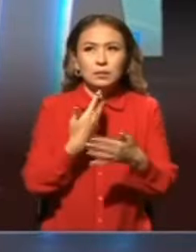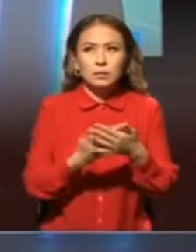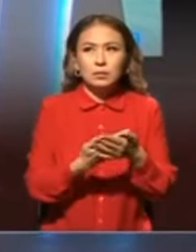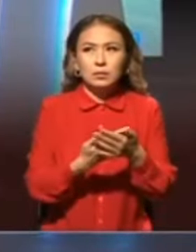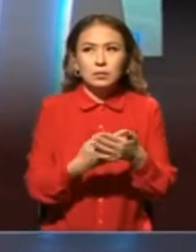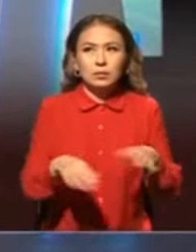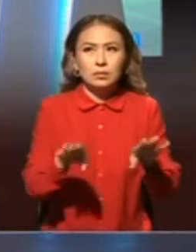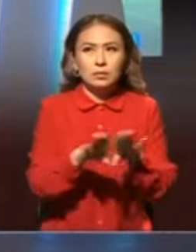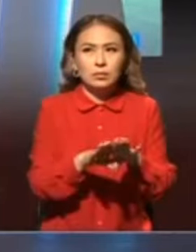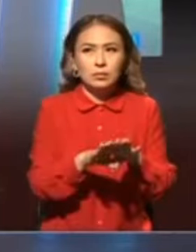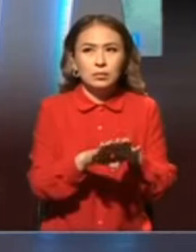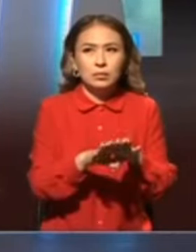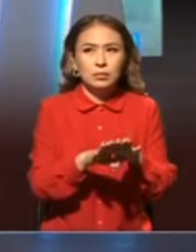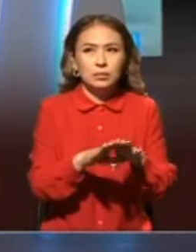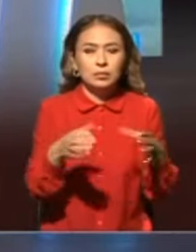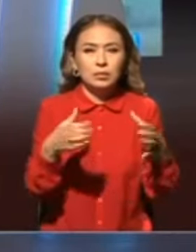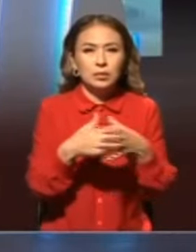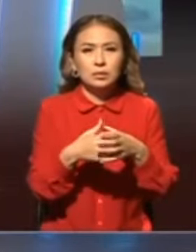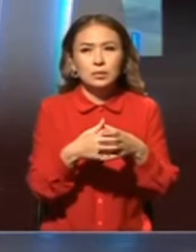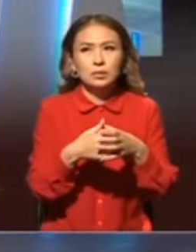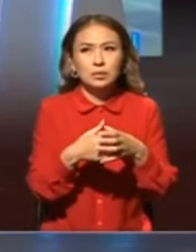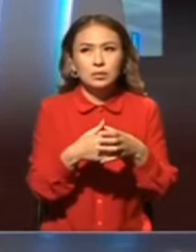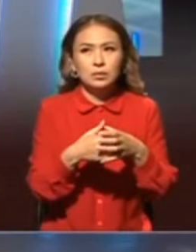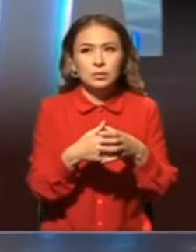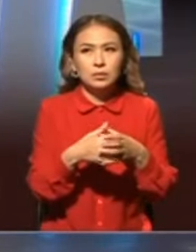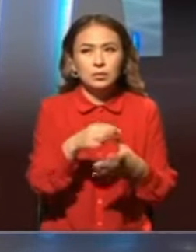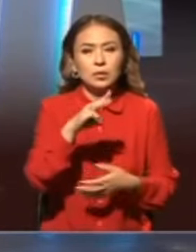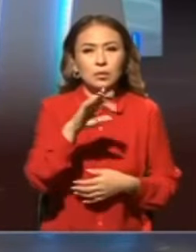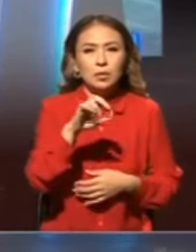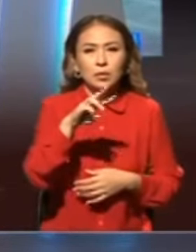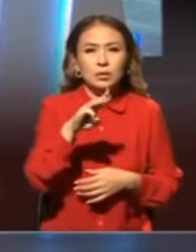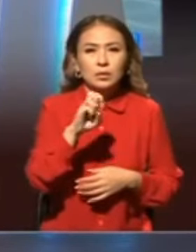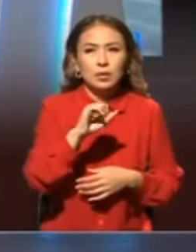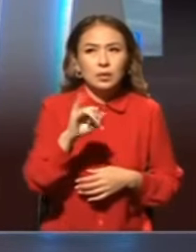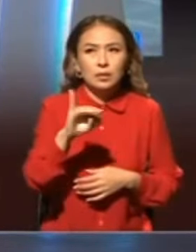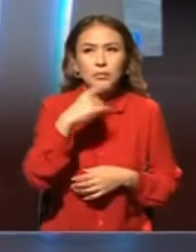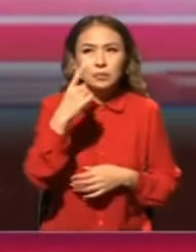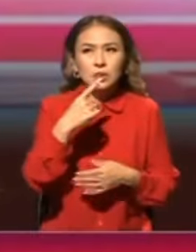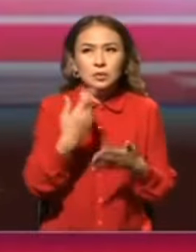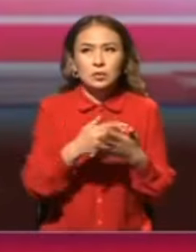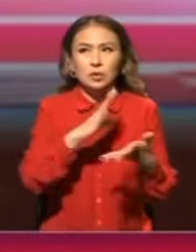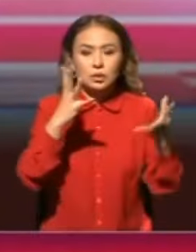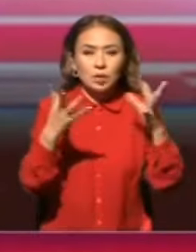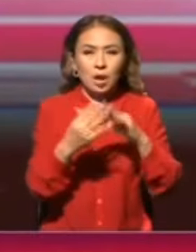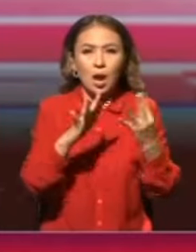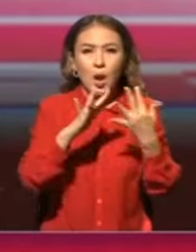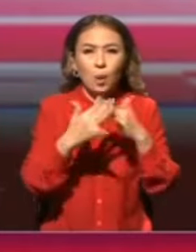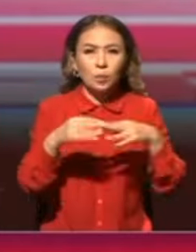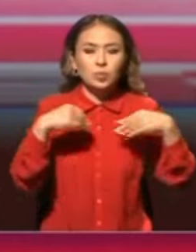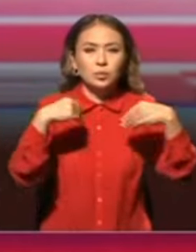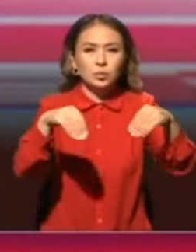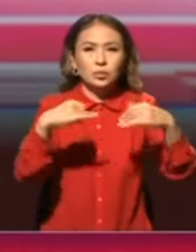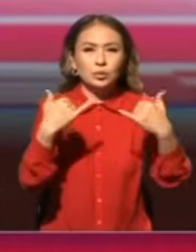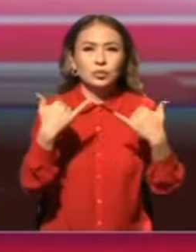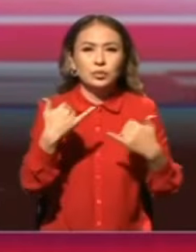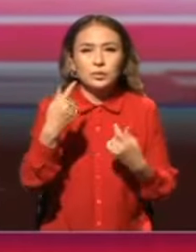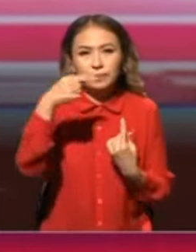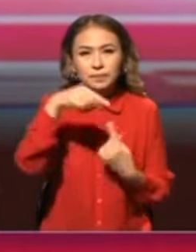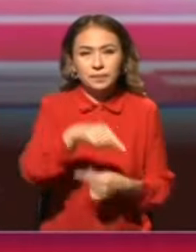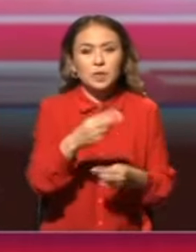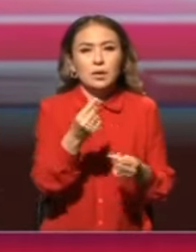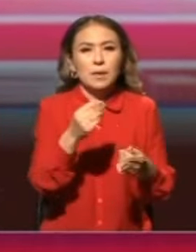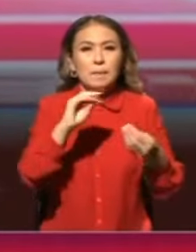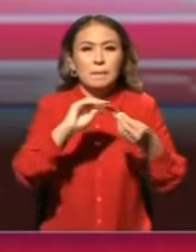әріптестер және көрермендер. Иә, Төлеутай Мырза басты жалпы мына ауыл шаруашылығына тән қазіргі